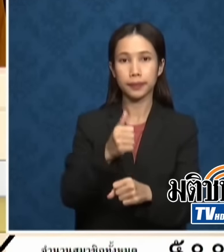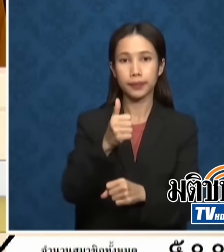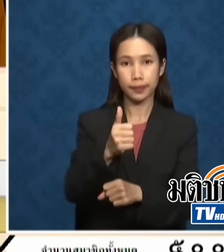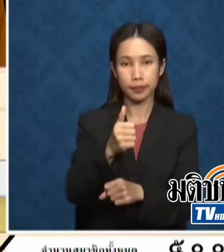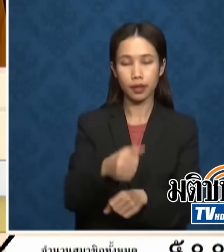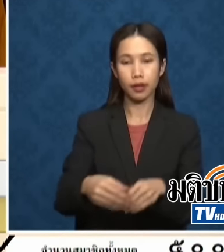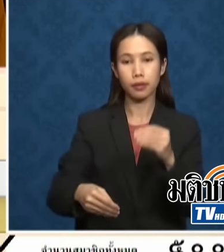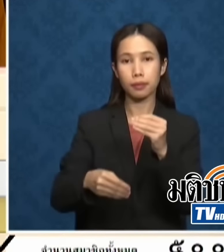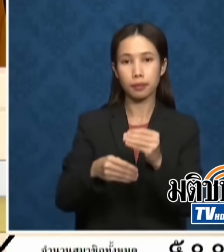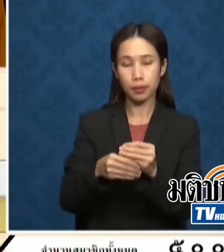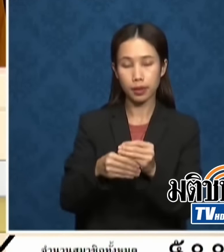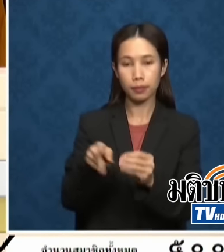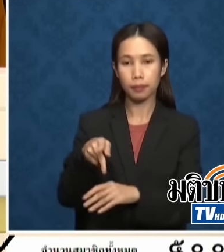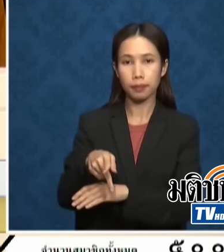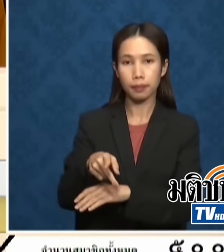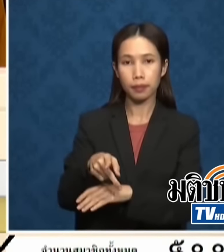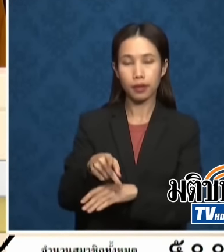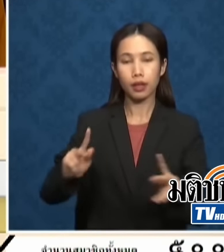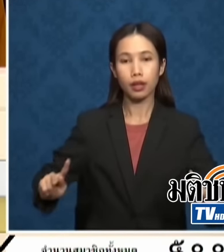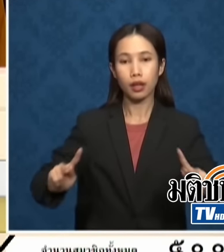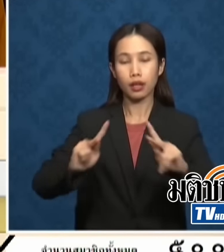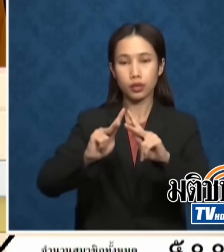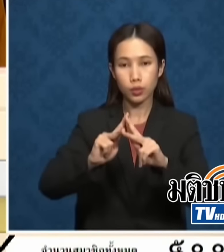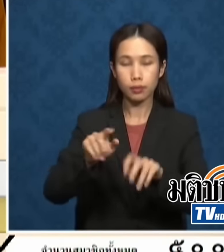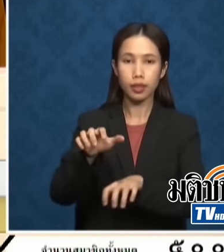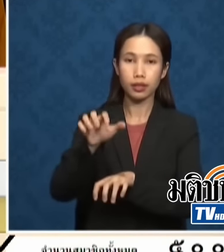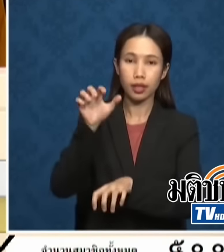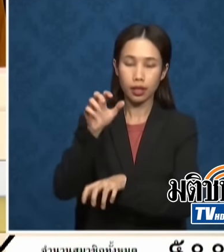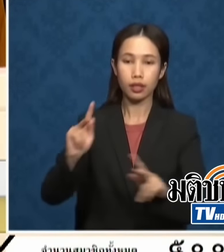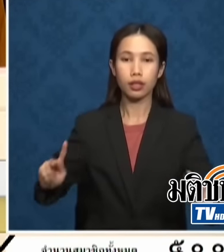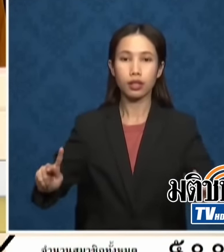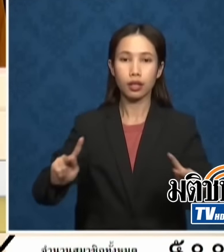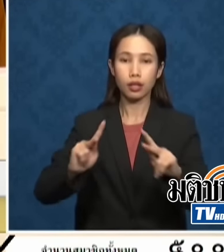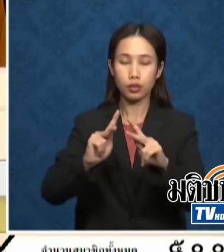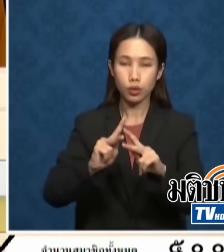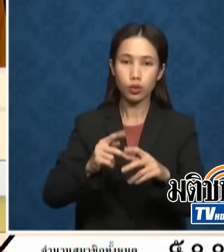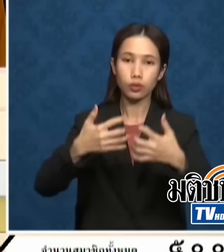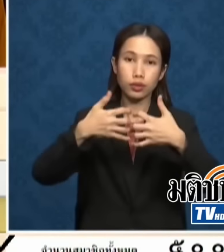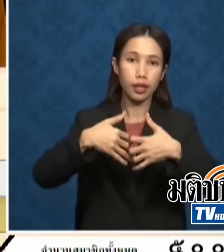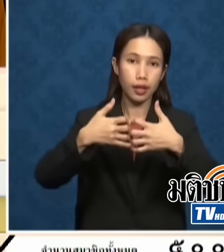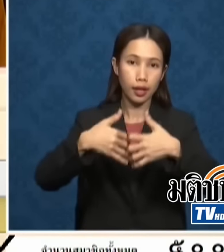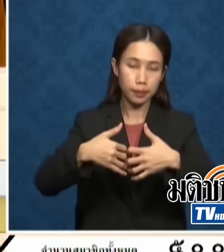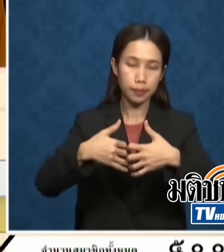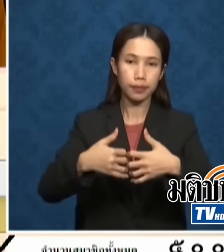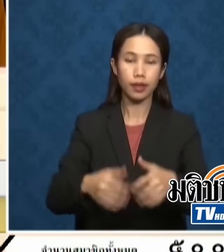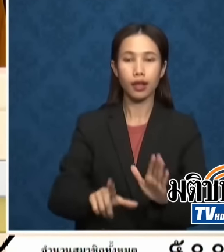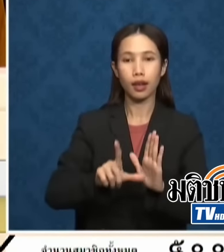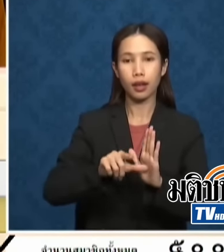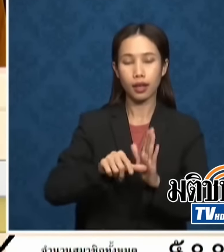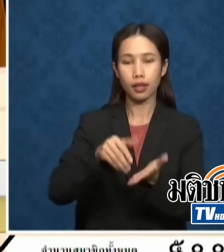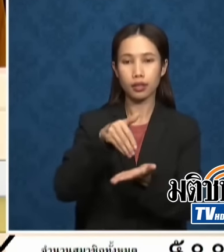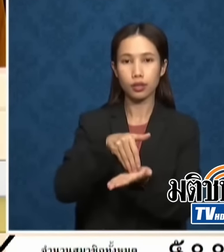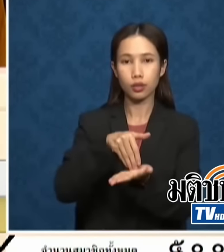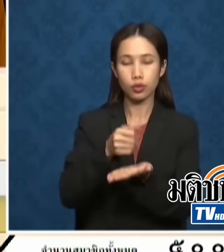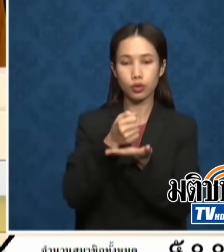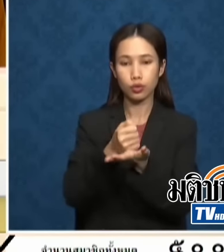และเพิ่มเติมปลัดกระทรวงพาณิชย์ปลัดกระทรวงมหาดไทยปลัดกระทรวงอุตสาหกรรมและเลขาธิการศูนย์อำนวยการ